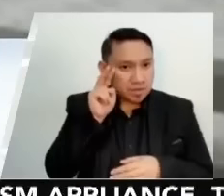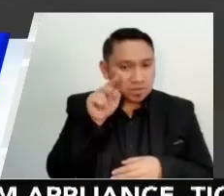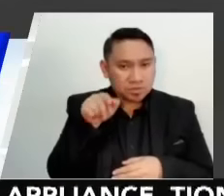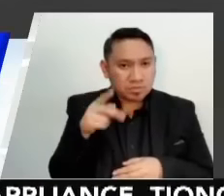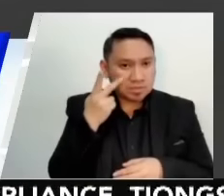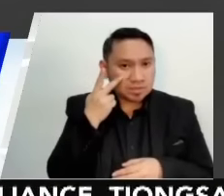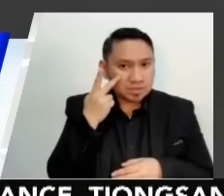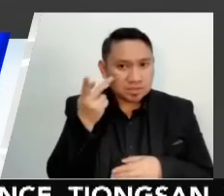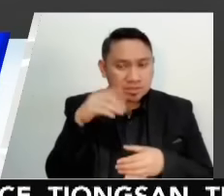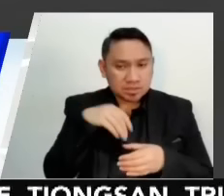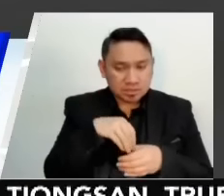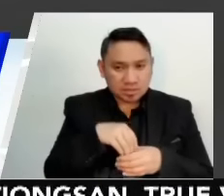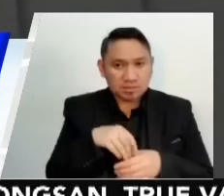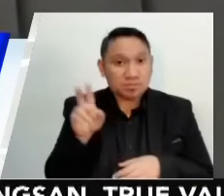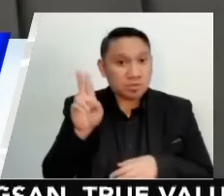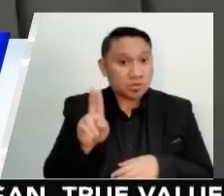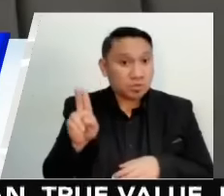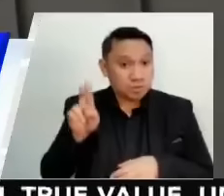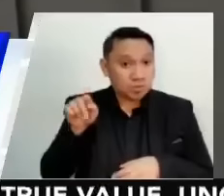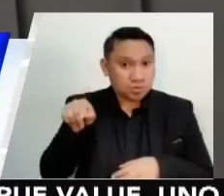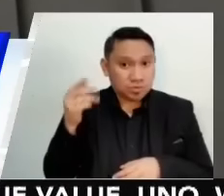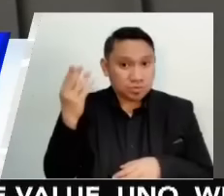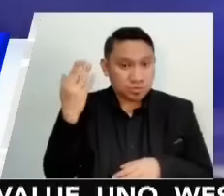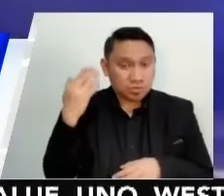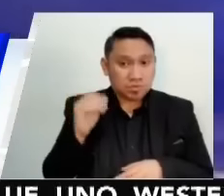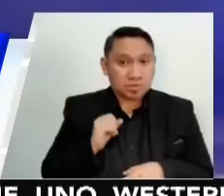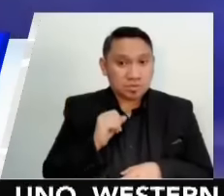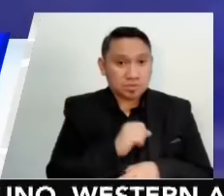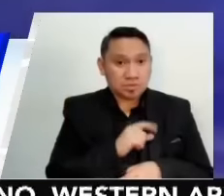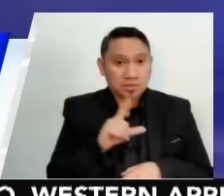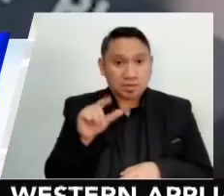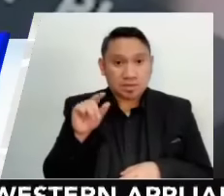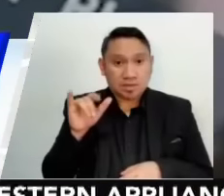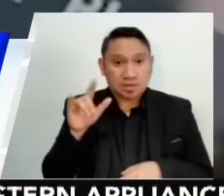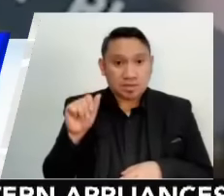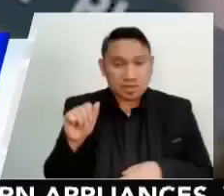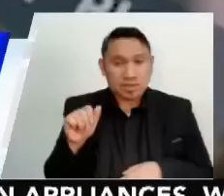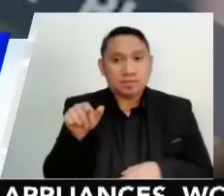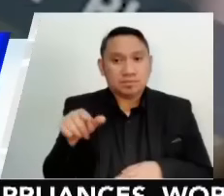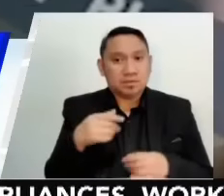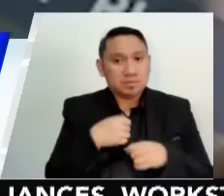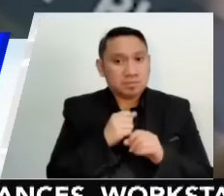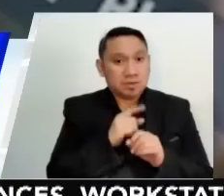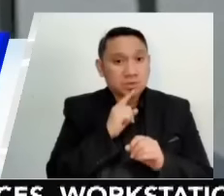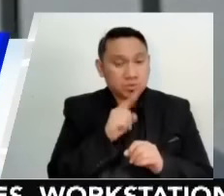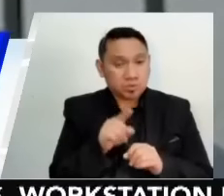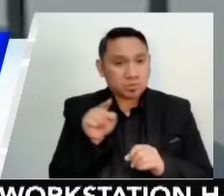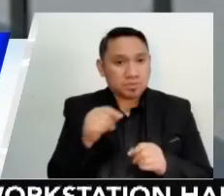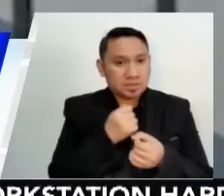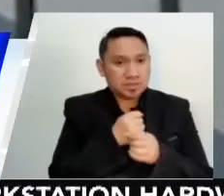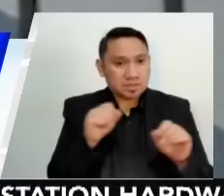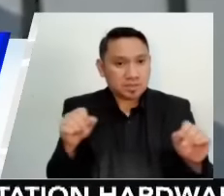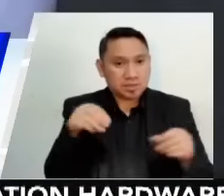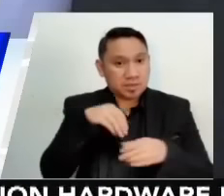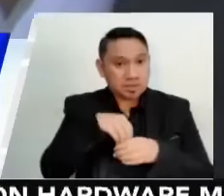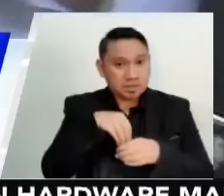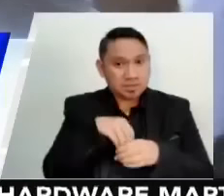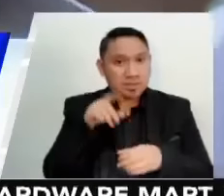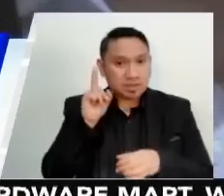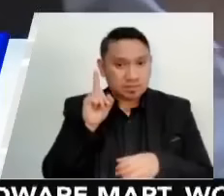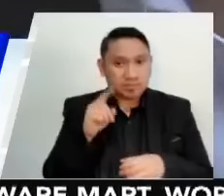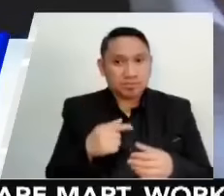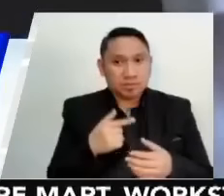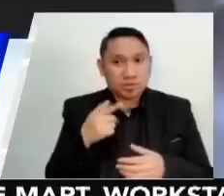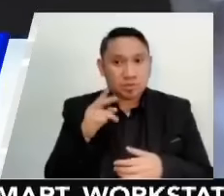Gamit ni Guo ang dating selda ni dating Senadora Leila De Lima. Pagtitiyak ng PNP, ligtas sa loob ng custodial center si Guo na una